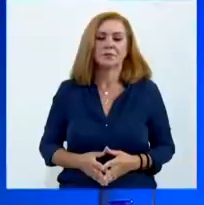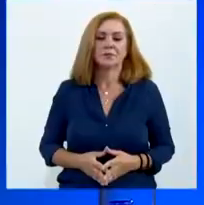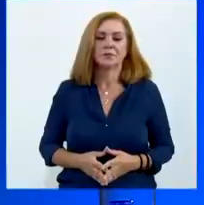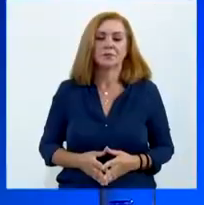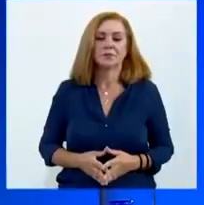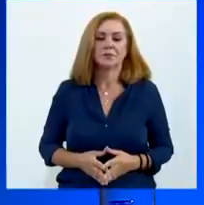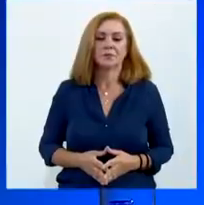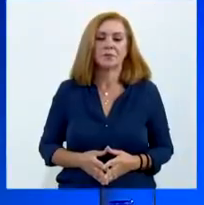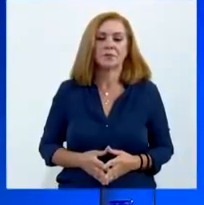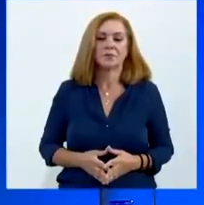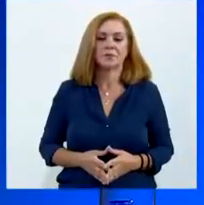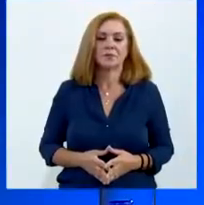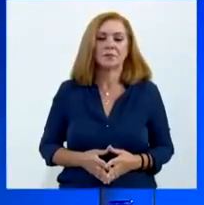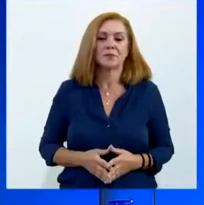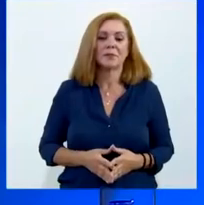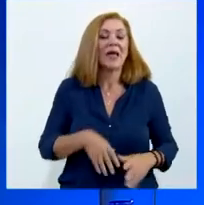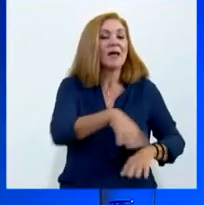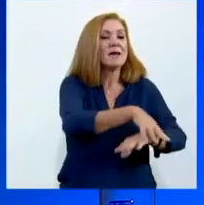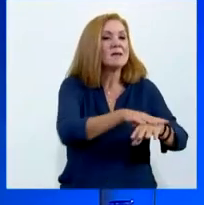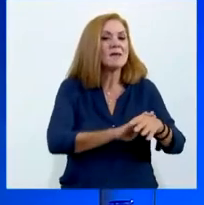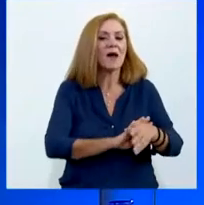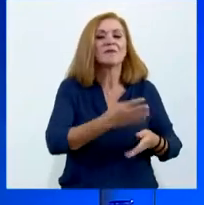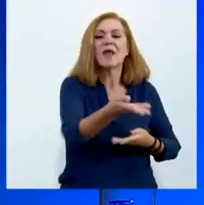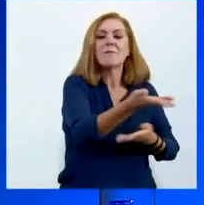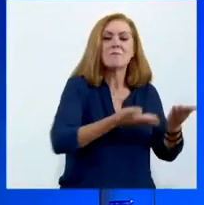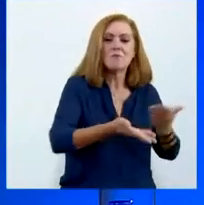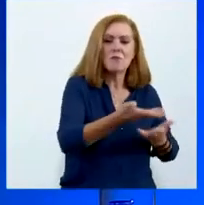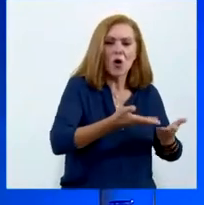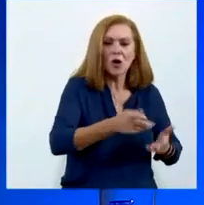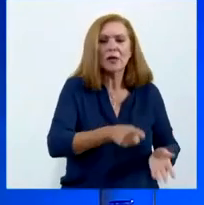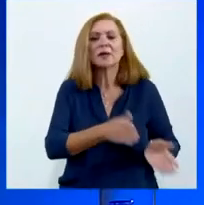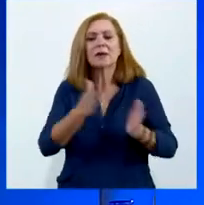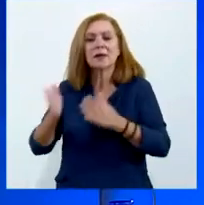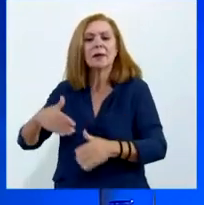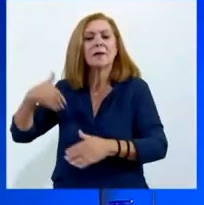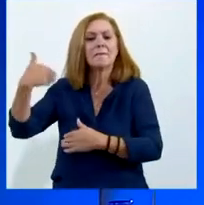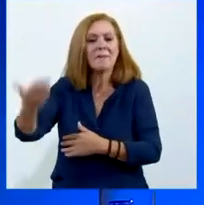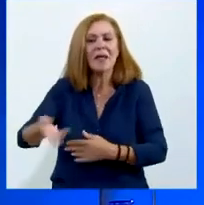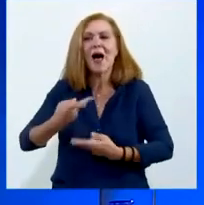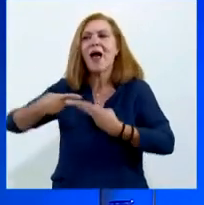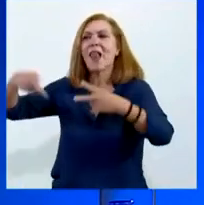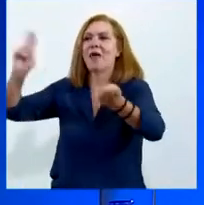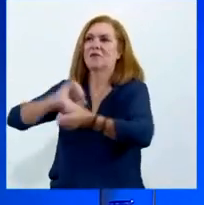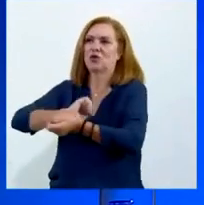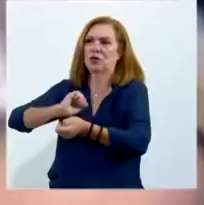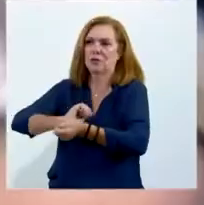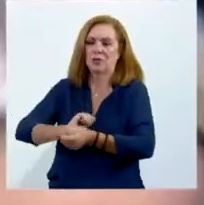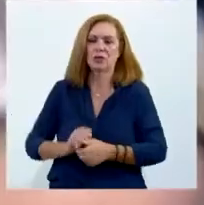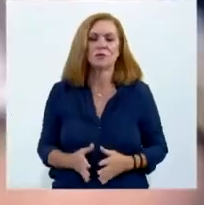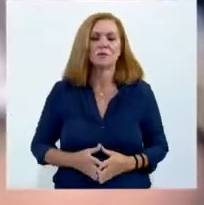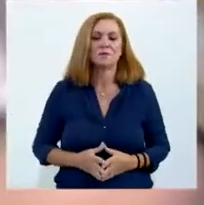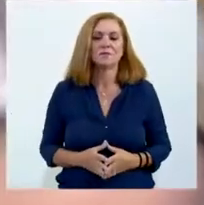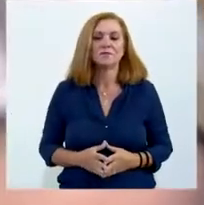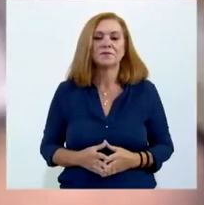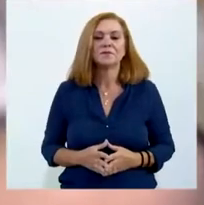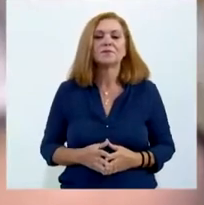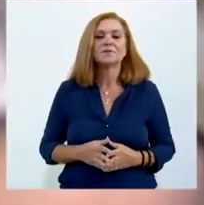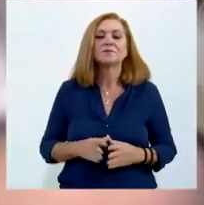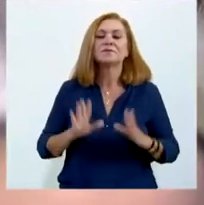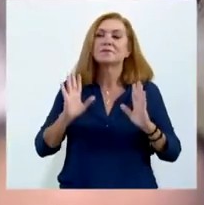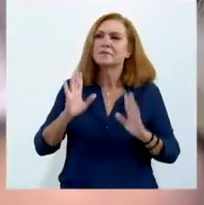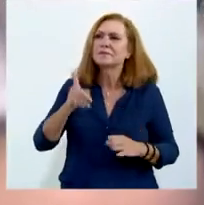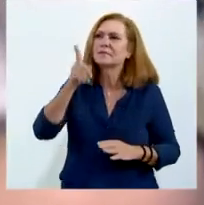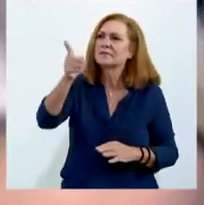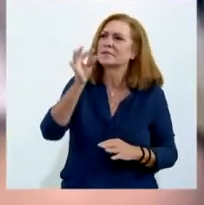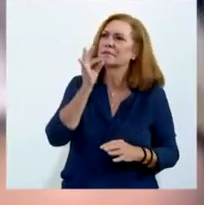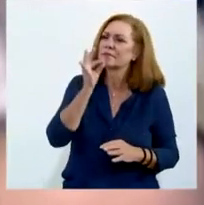Νικόλη Βαλαδάρη από την Ναυτεμπορική και να ετοιμάζεται ο Άγγελος Αγγελίδης από τον Ελεύθερο Τύπο. Κύριε Πρόεδρε,